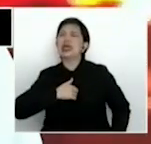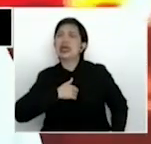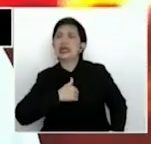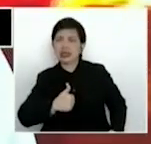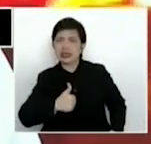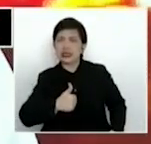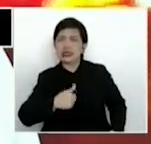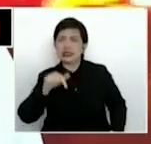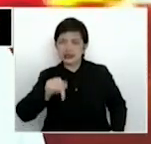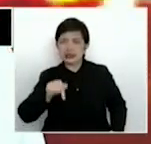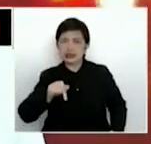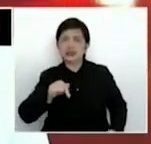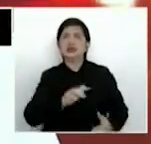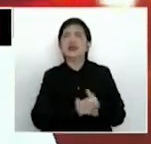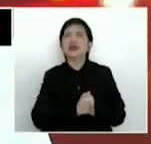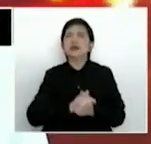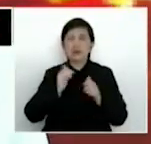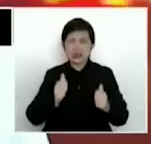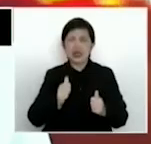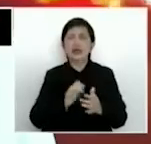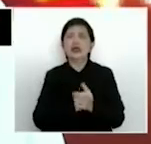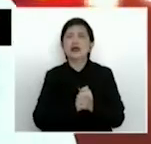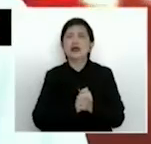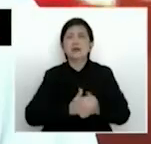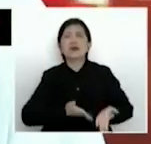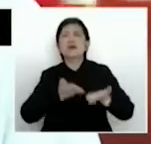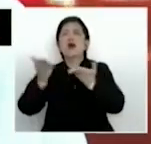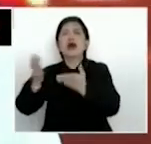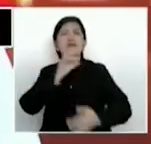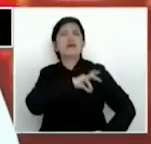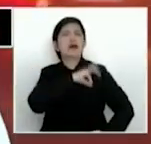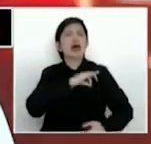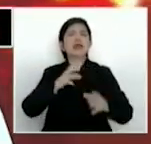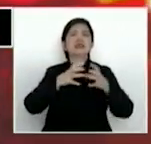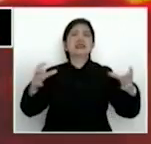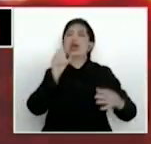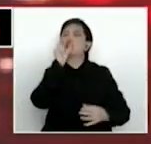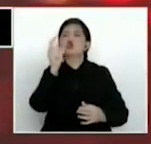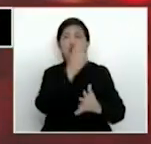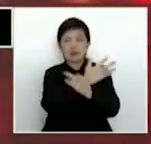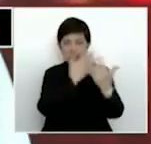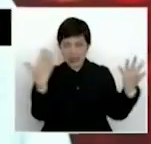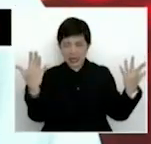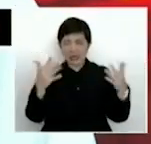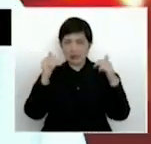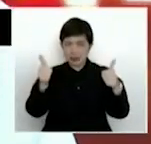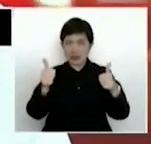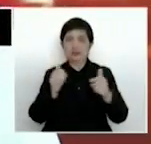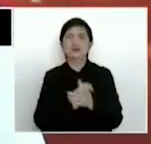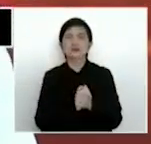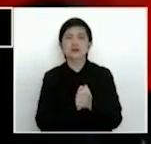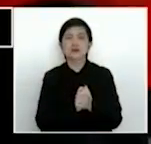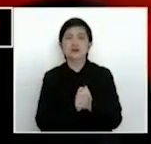seyakin-yakinnya bahwa itu bisa dilakukan dan pasti akan membawa manfaat yang cukup besar bagi masyarakat terima kasih terima